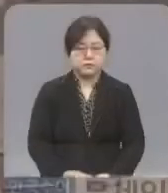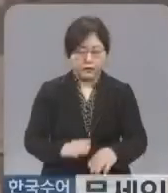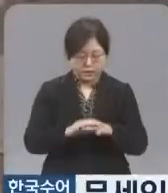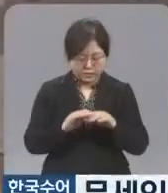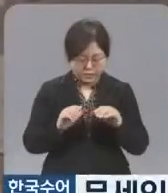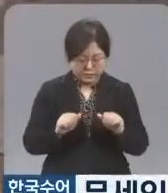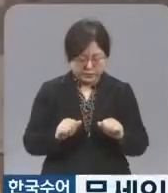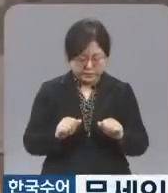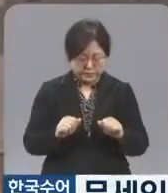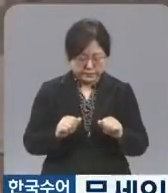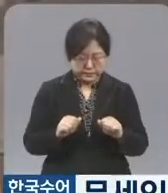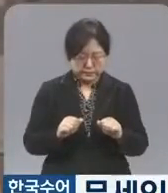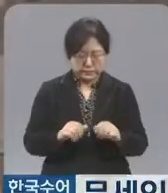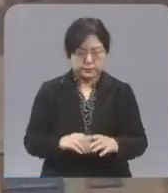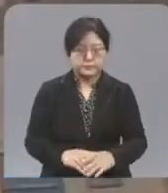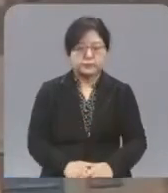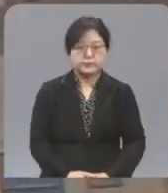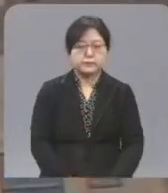여러분 안녕하십니까?